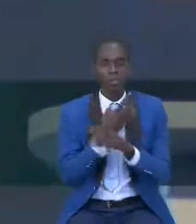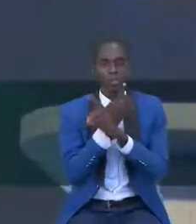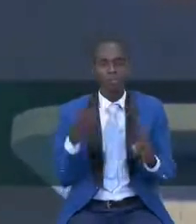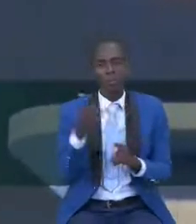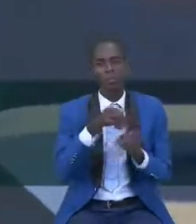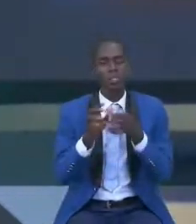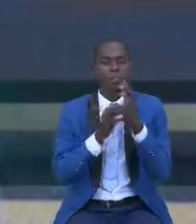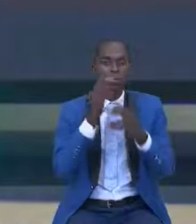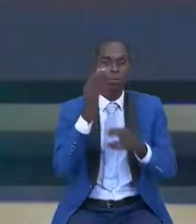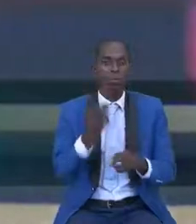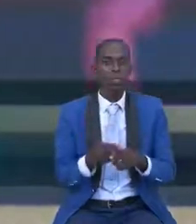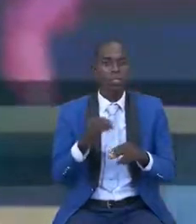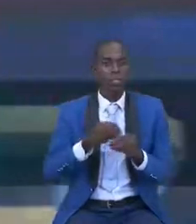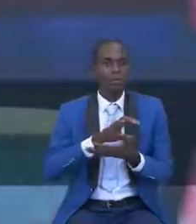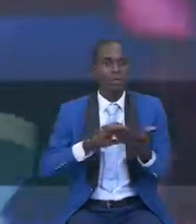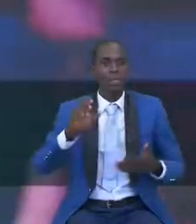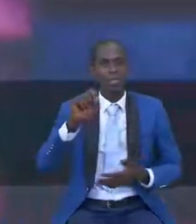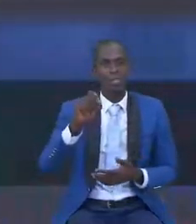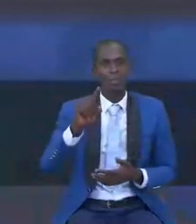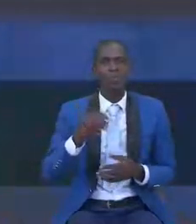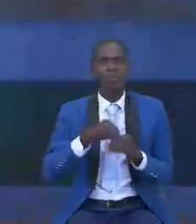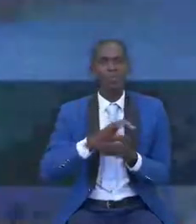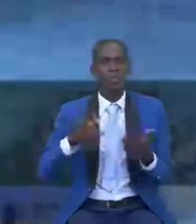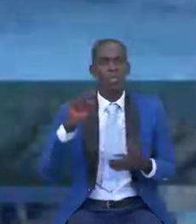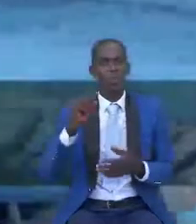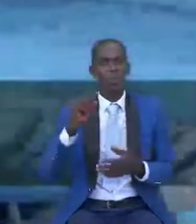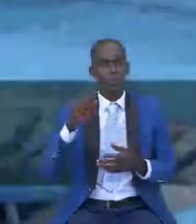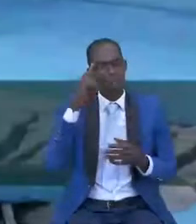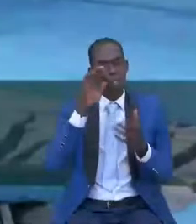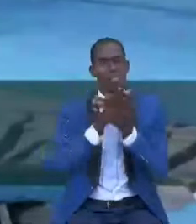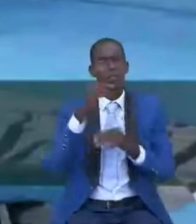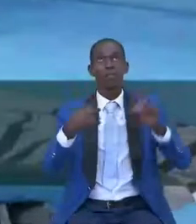il les a rachetés, il va te délivrer, te racheter. Au nom de Jésus.